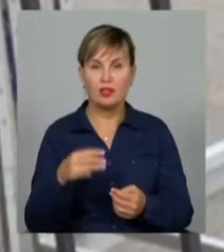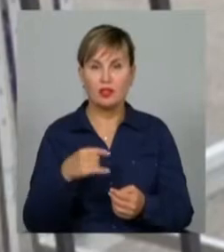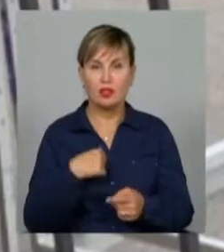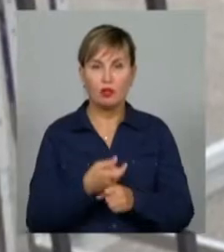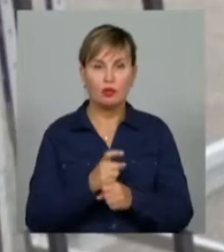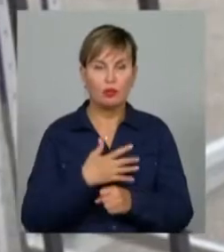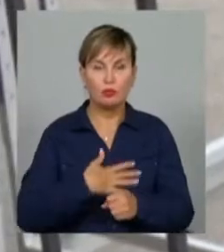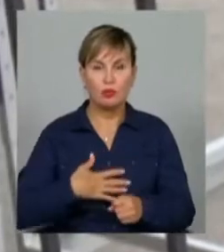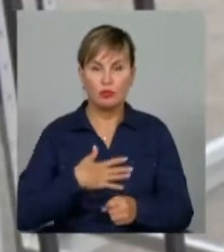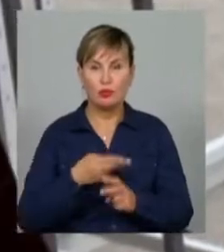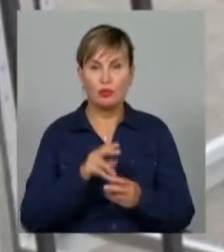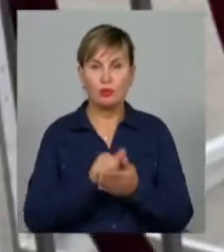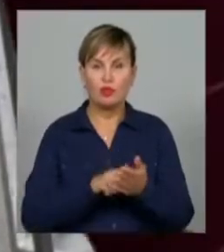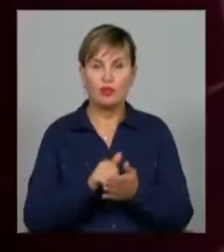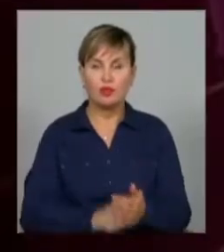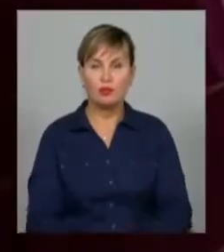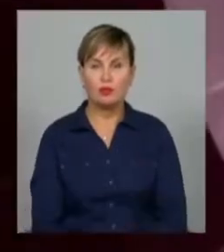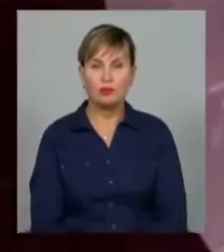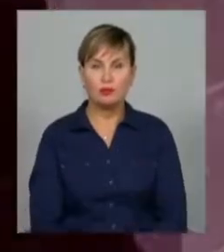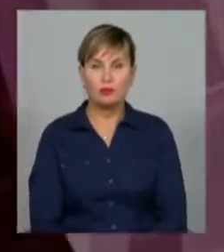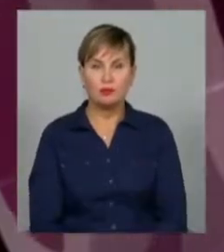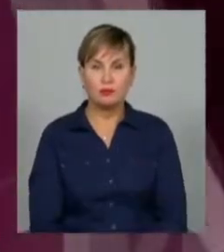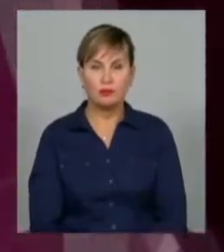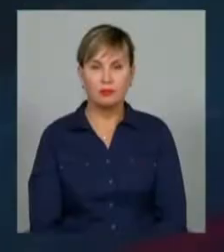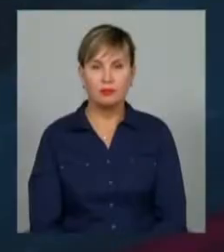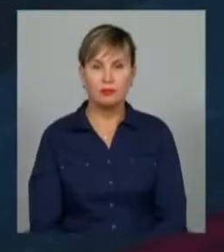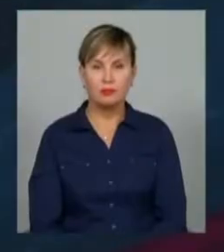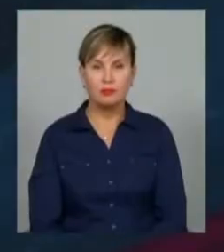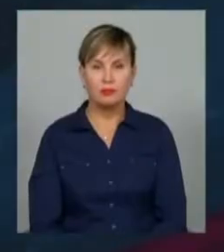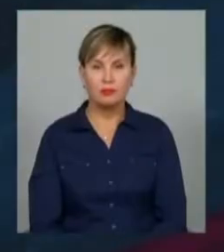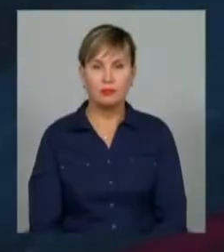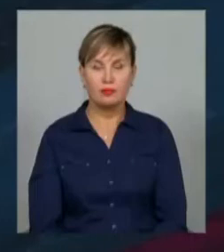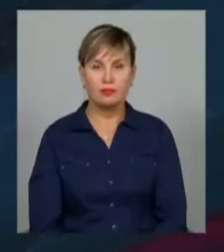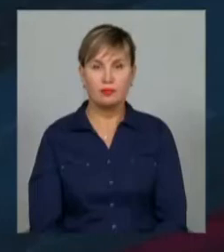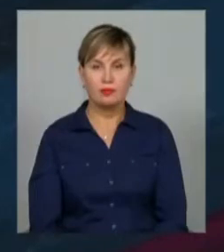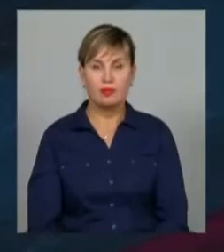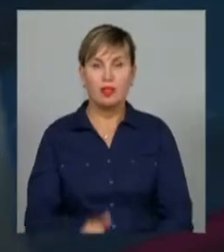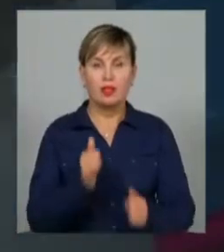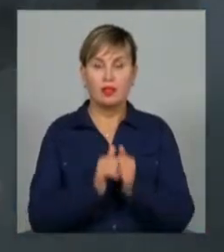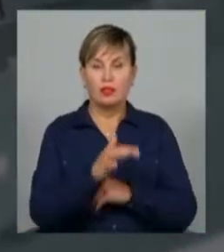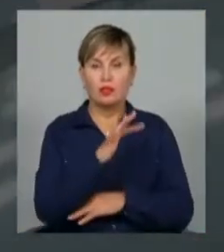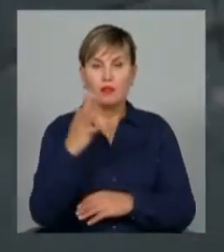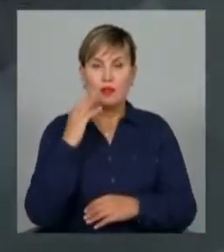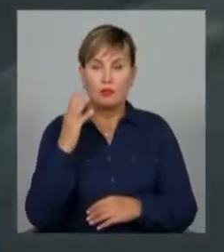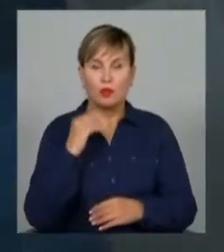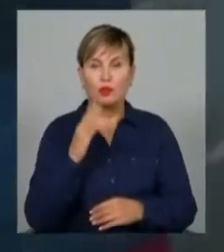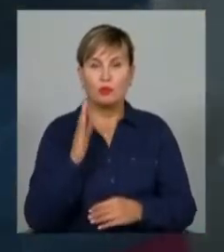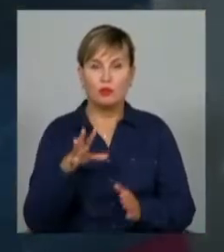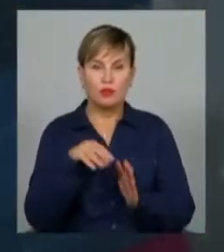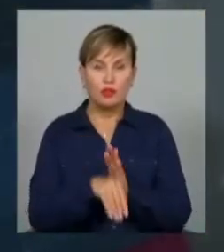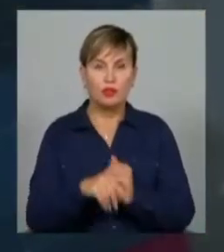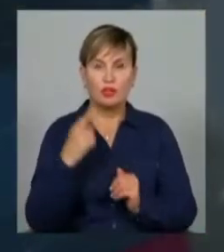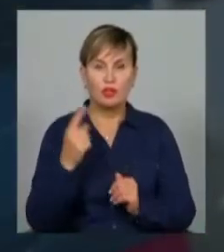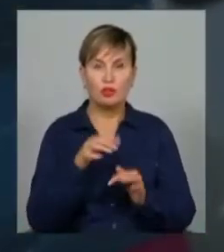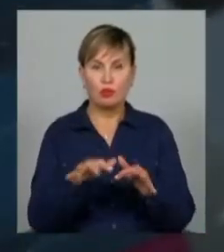очень переживаю по этому поводу. Каждое дерево в Алматы будет внесено в